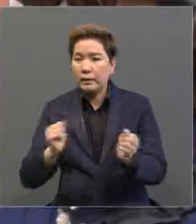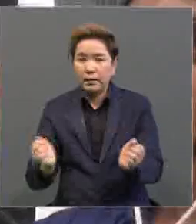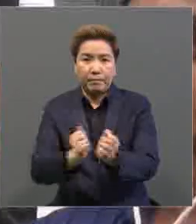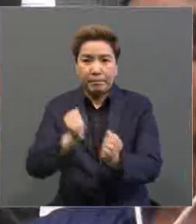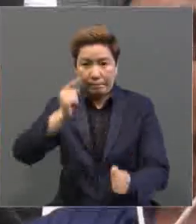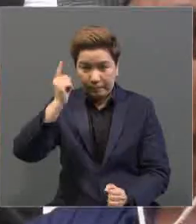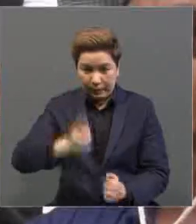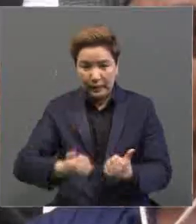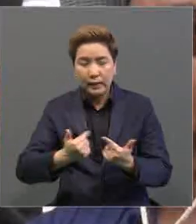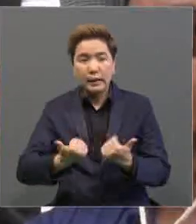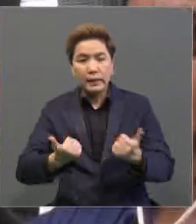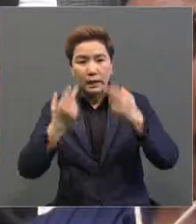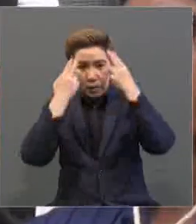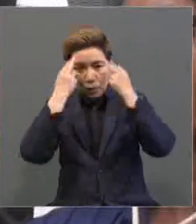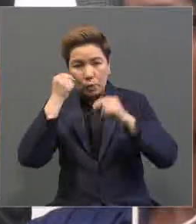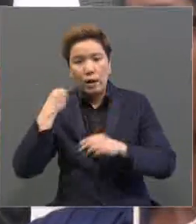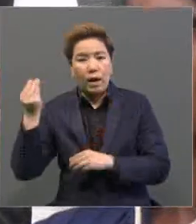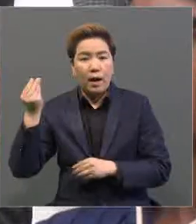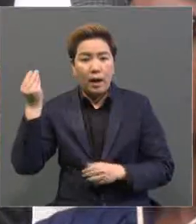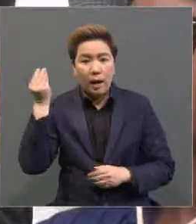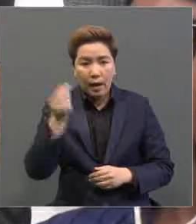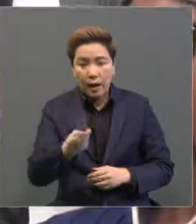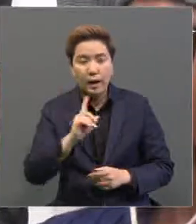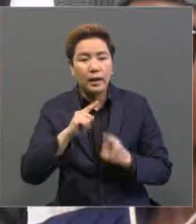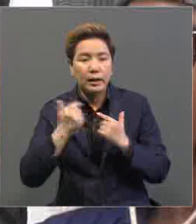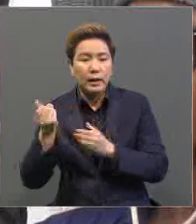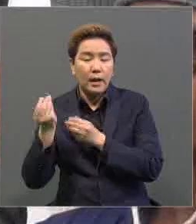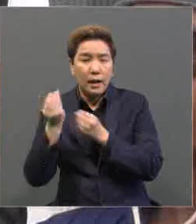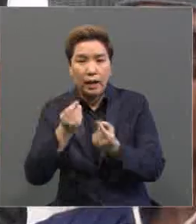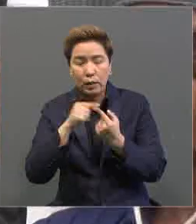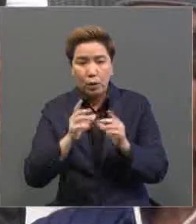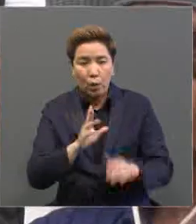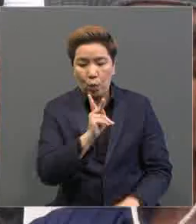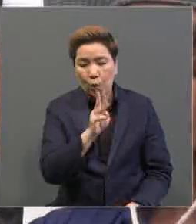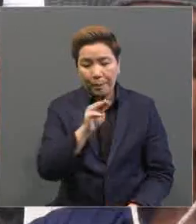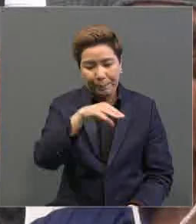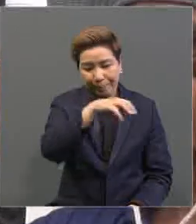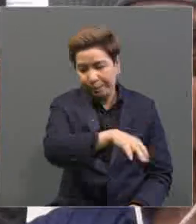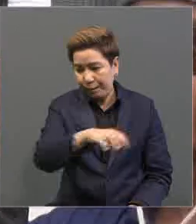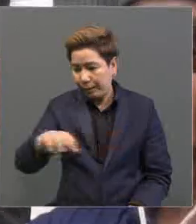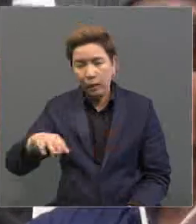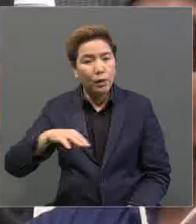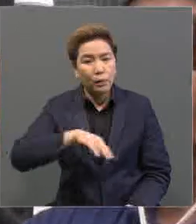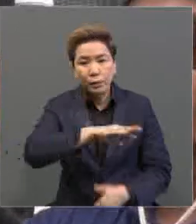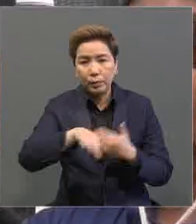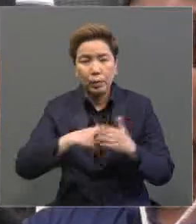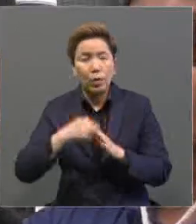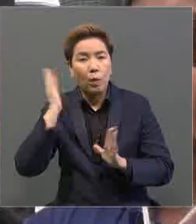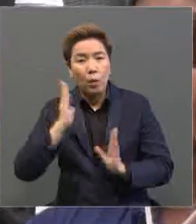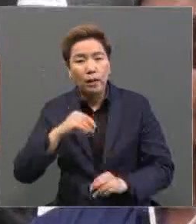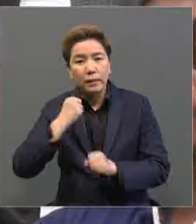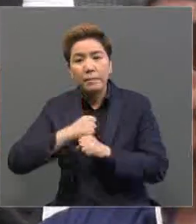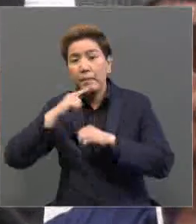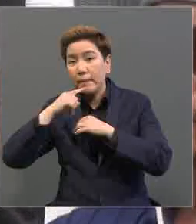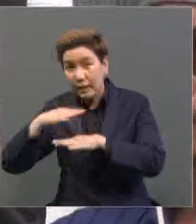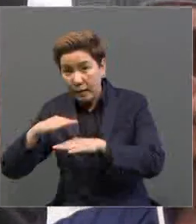ะครับซึ่งท่านนายกรัฐมนตรีได้มอบหมายนะครับนะวันนี้เราบูรณาการกันทุกกรมนะครับเพราะนั้นก็ขอให้ทุกท่านไม่ว่าจะเป็นชาวเล